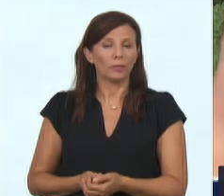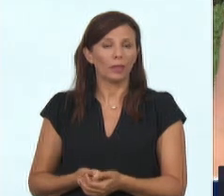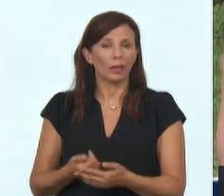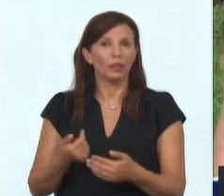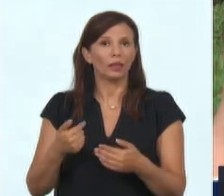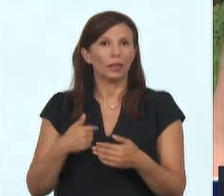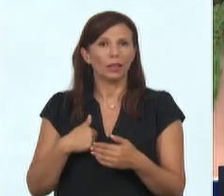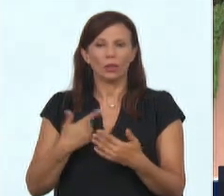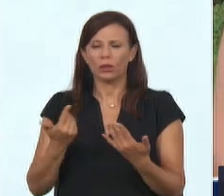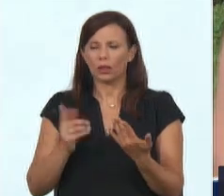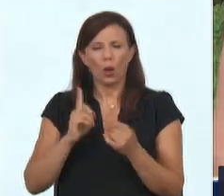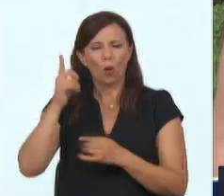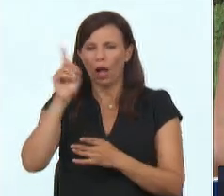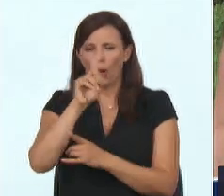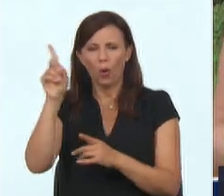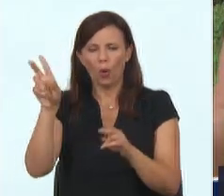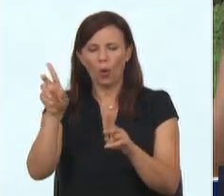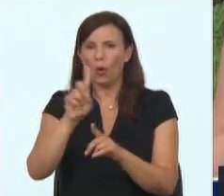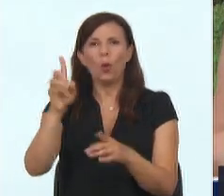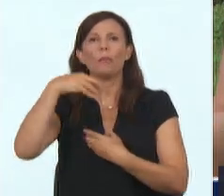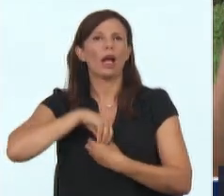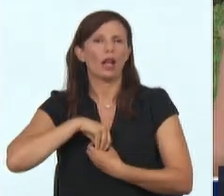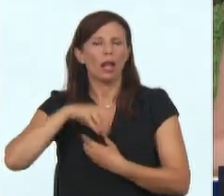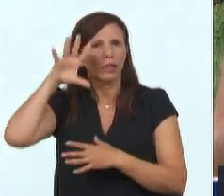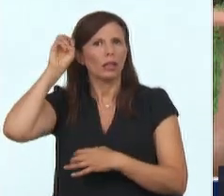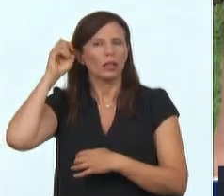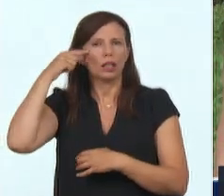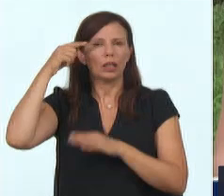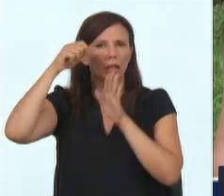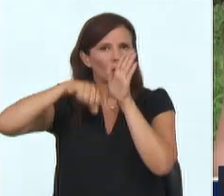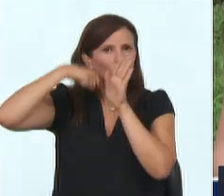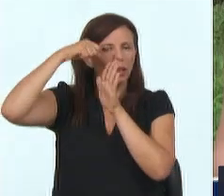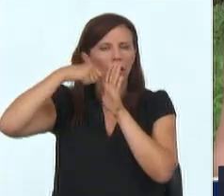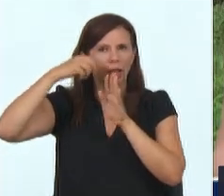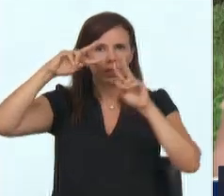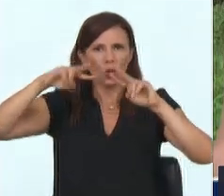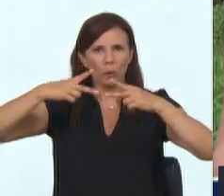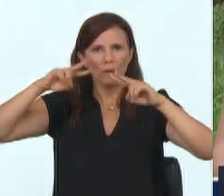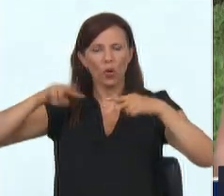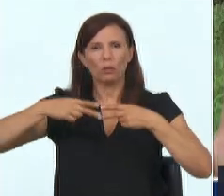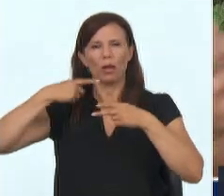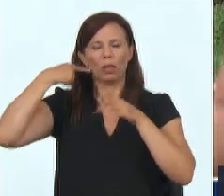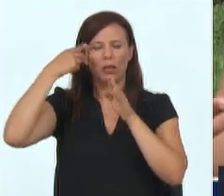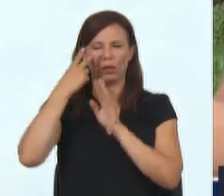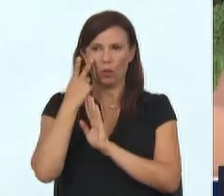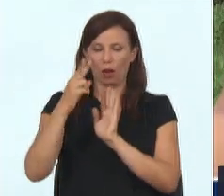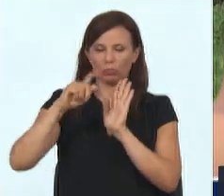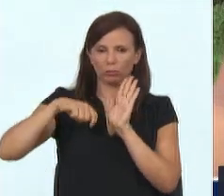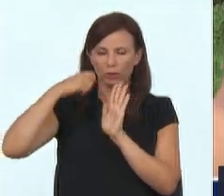אני עוד רחוקה מלהקל את מה שקרה. אני כאילו רואה את הסרטון בריפית, ואני כאילו...